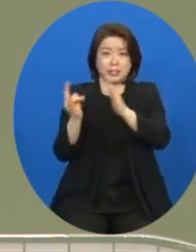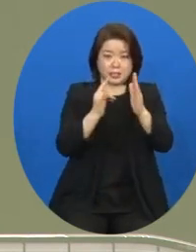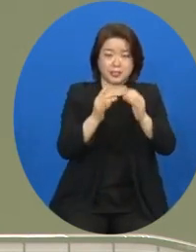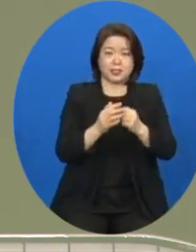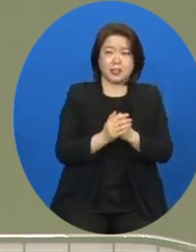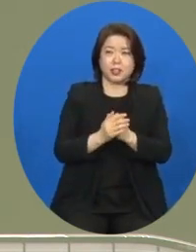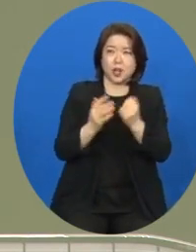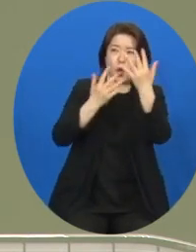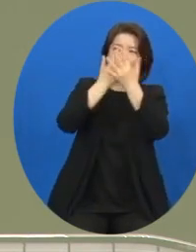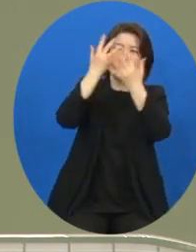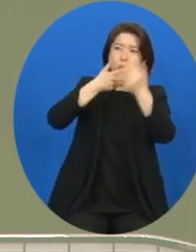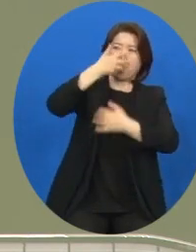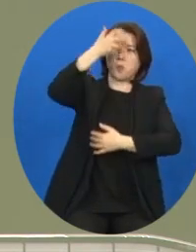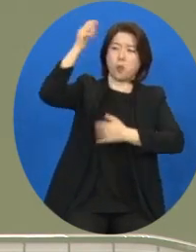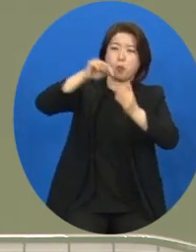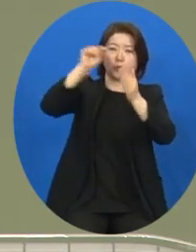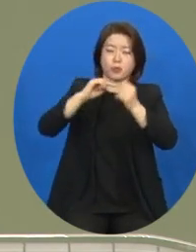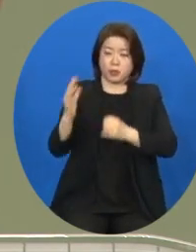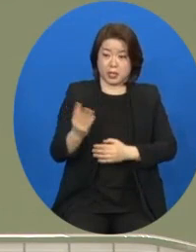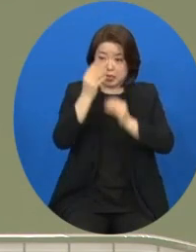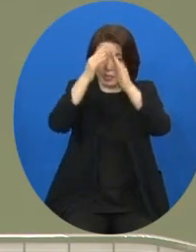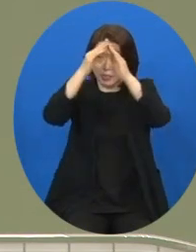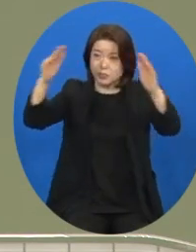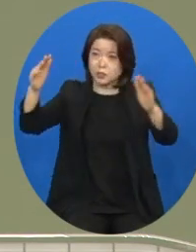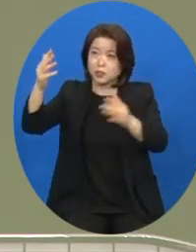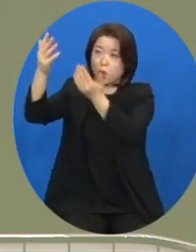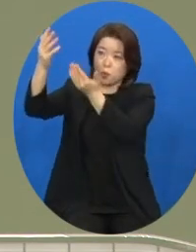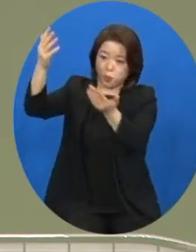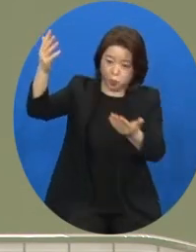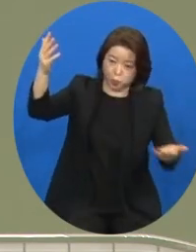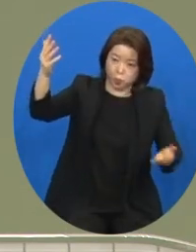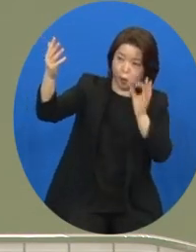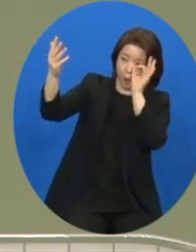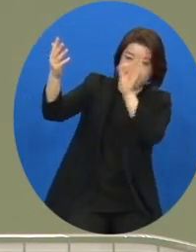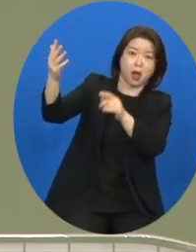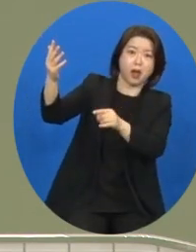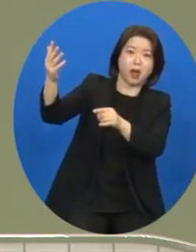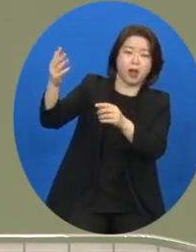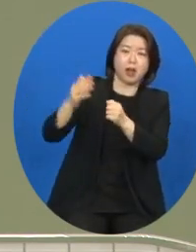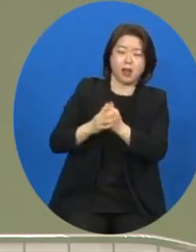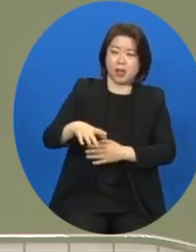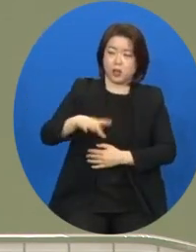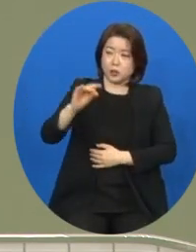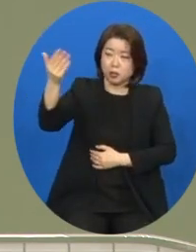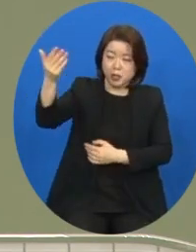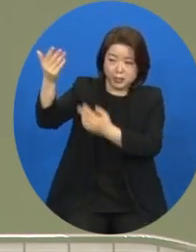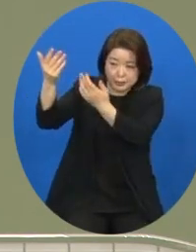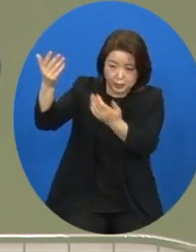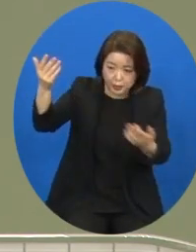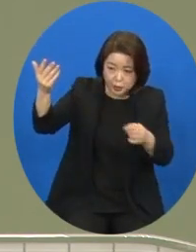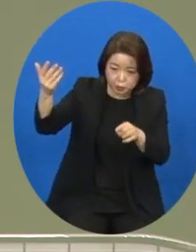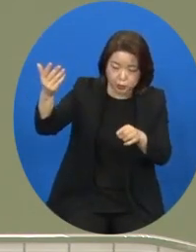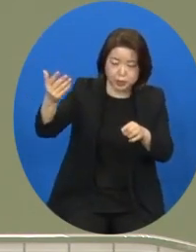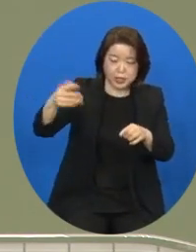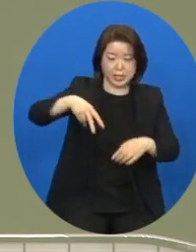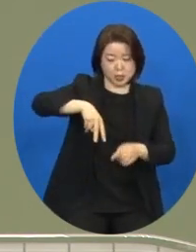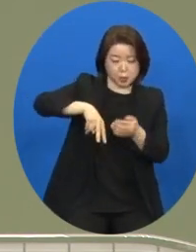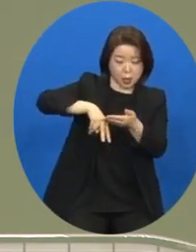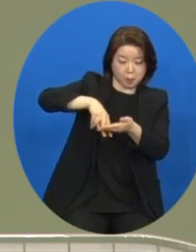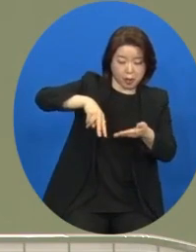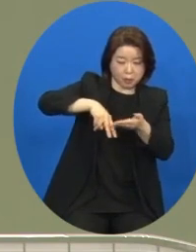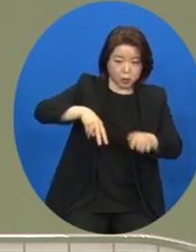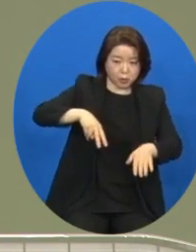중에 성전에서 물이 흘러나오는 것을 봅니다. 처음에는 그 물이 발목까지 정도